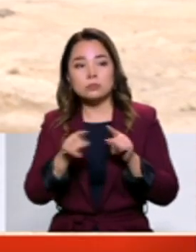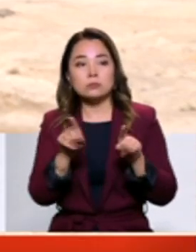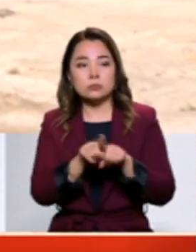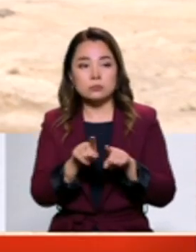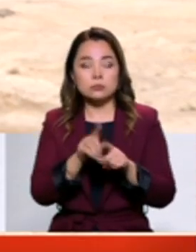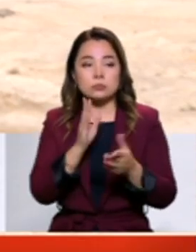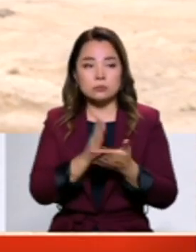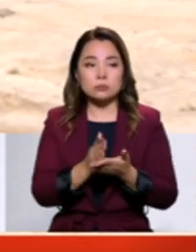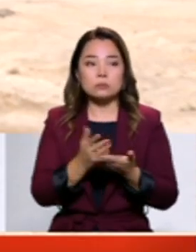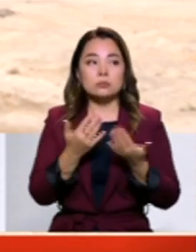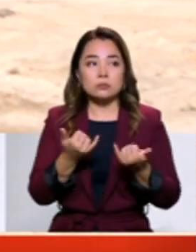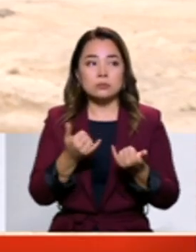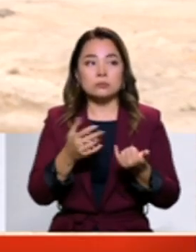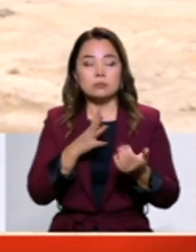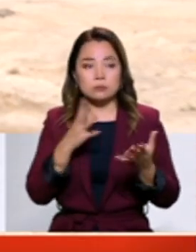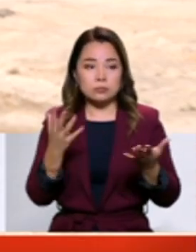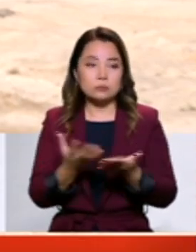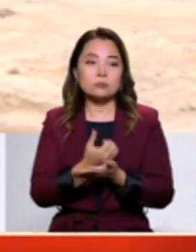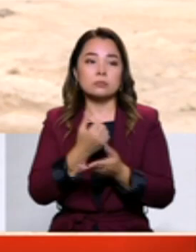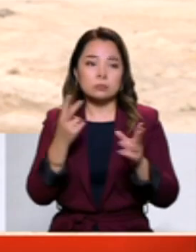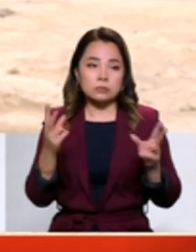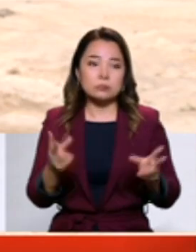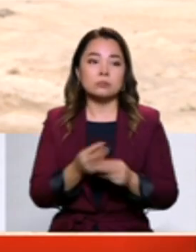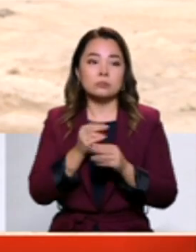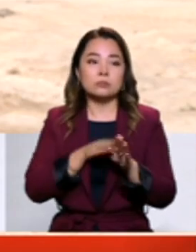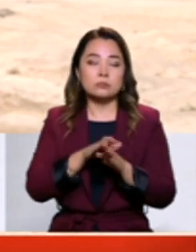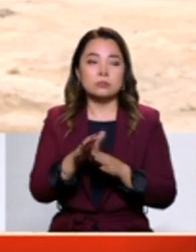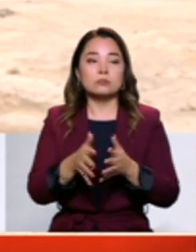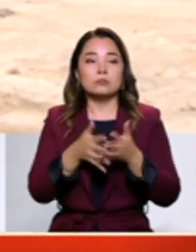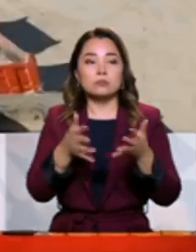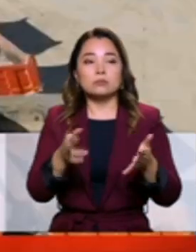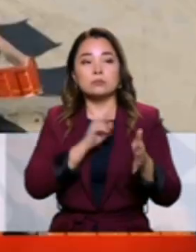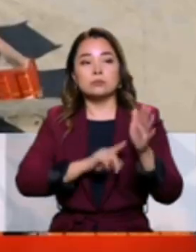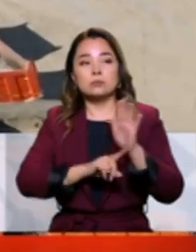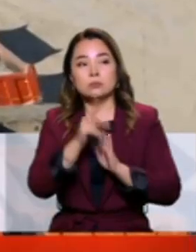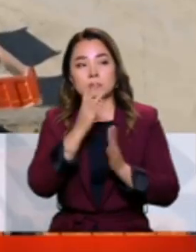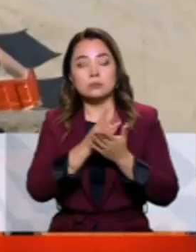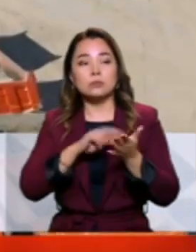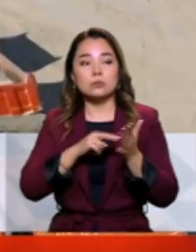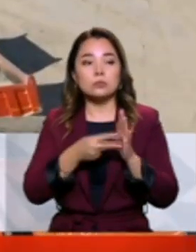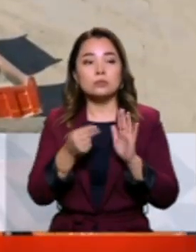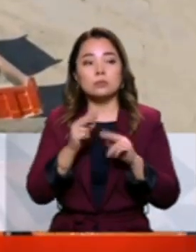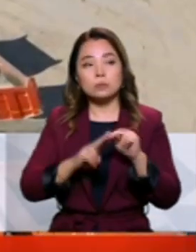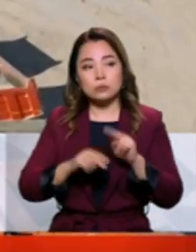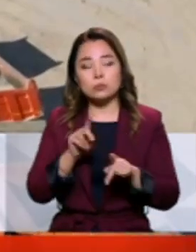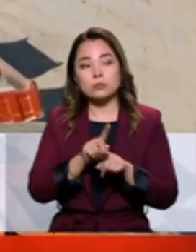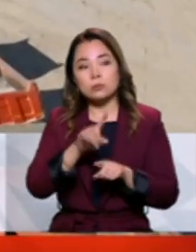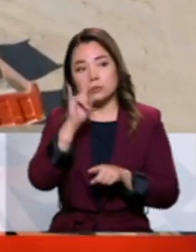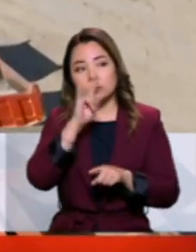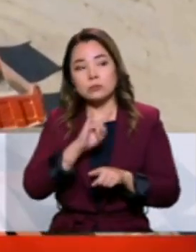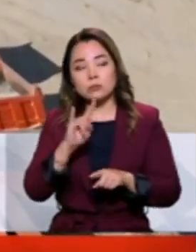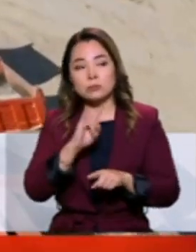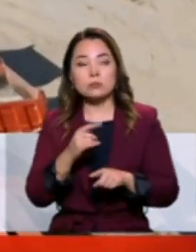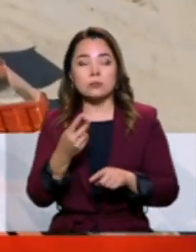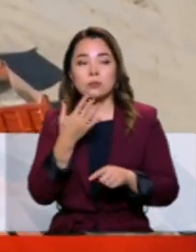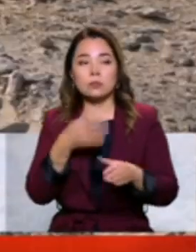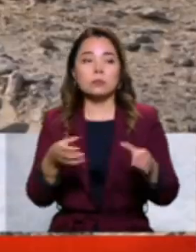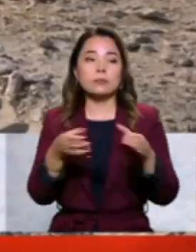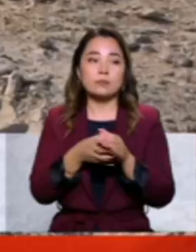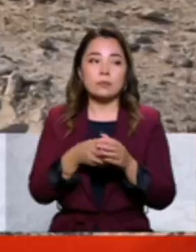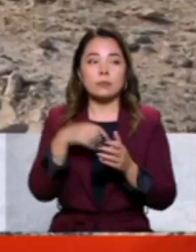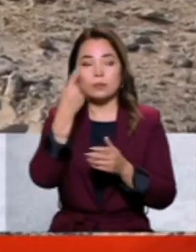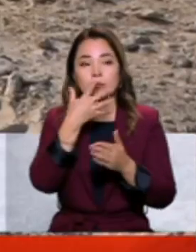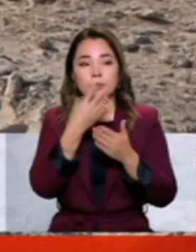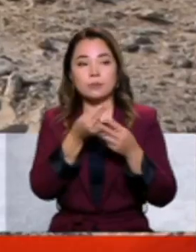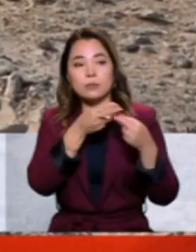енді сол бүгін сәтіне түсіп бүгін үлкен бір жұмыс басталып жатыр. Жобаның құрылысы Қазмұнайгаз ұлттық компаниясының жеке қаражаты